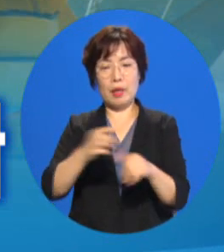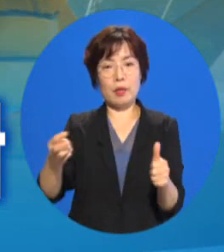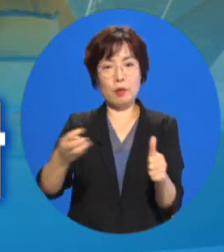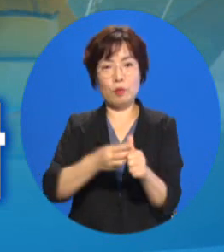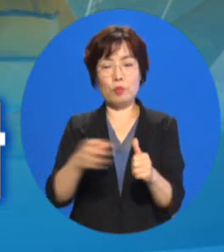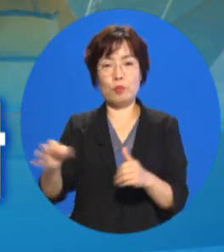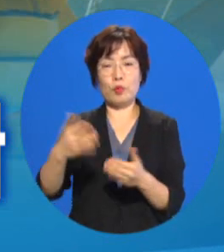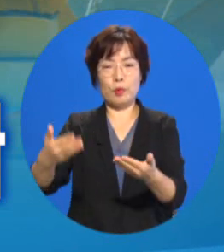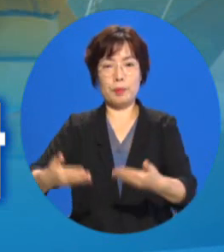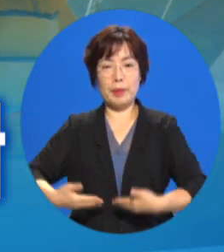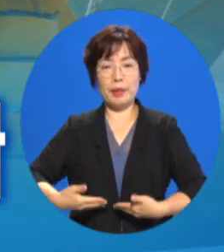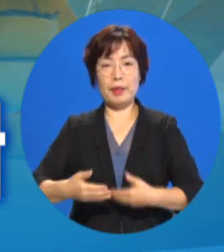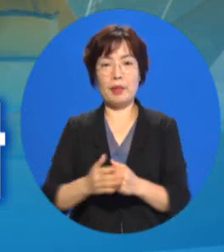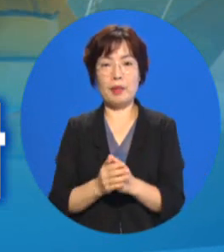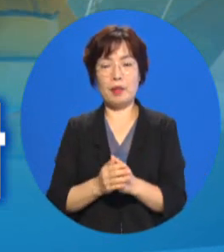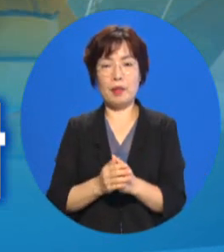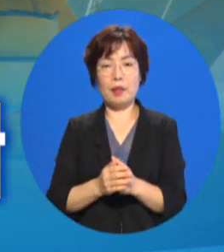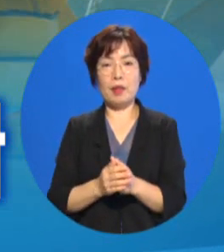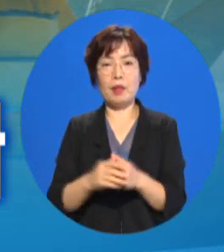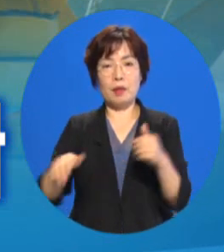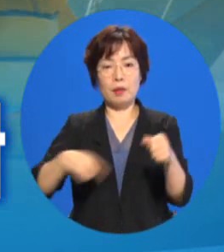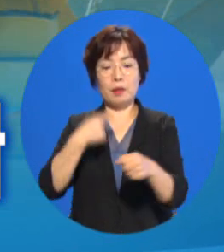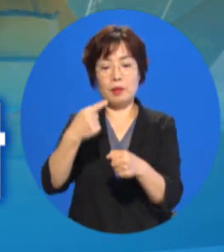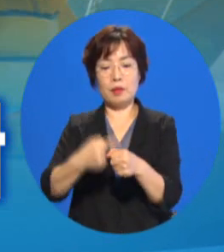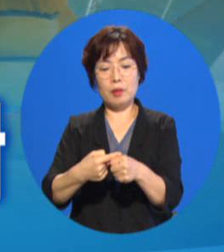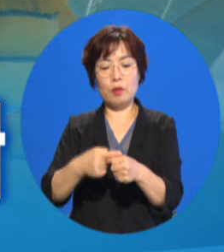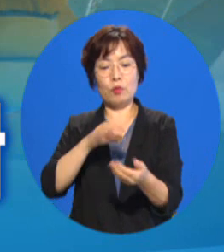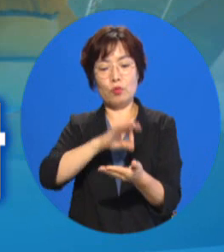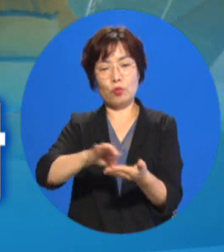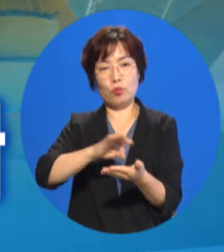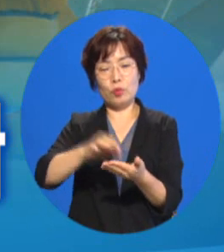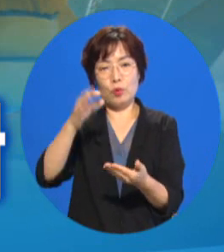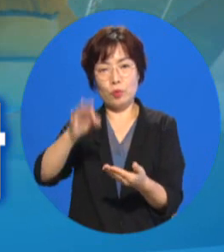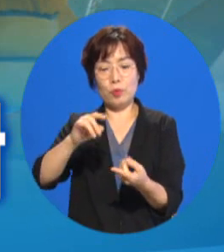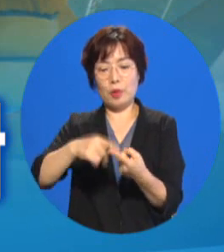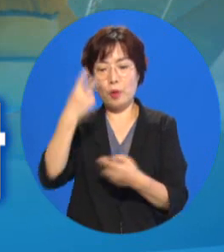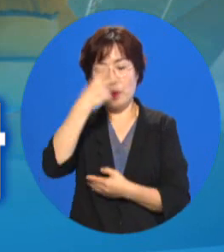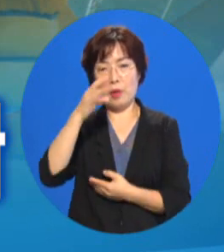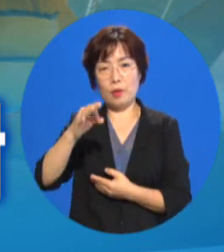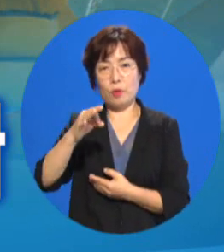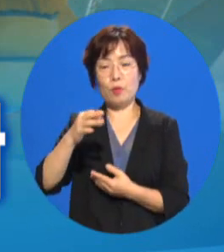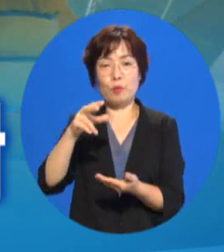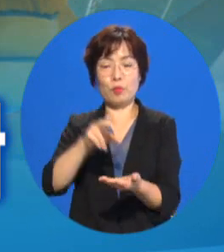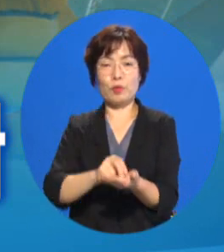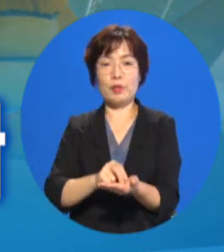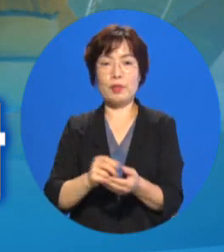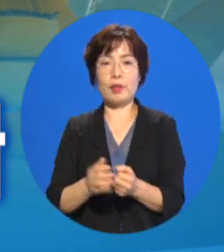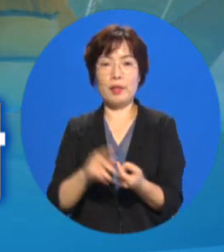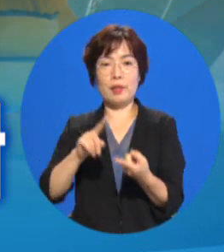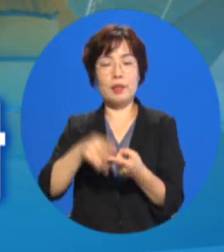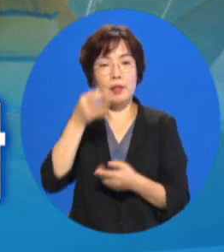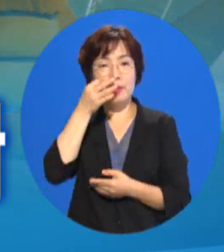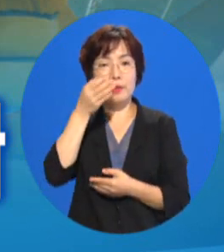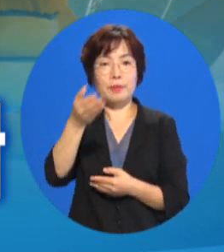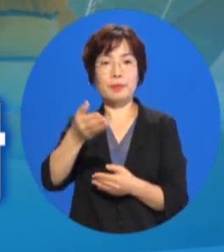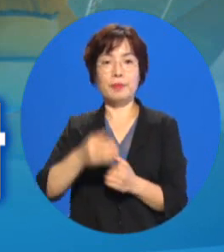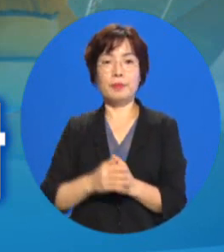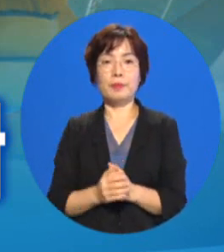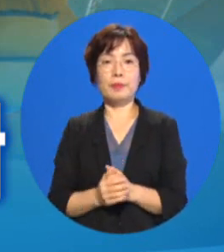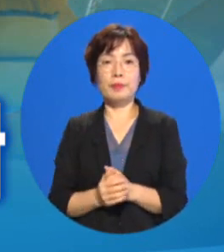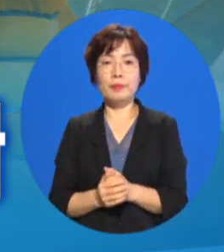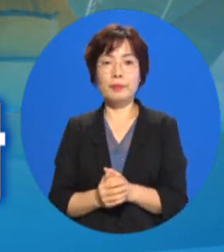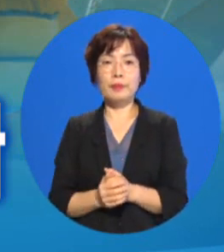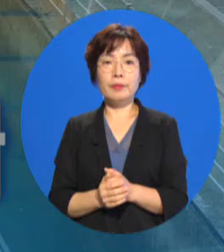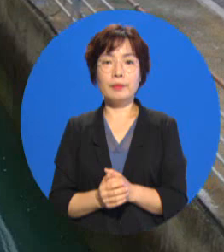무상으로 취득한 건데 공짜로 배 한 척이 생겼다고 좋아하기엔 매년 수억 원의 운영비가 문제입니다. 양현승 기자가